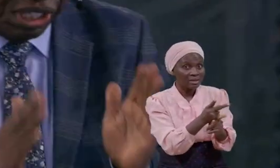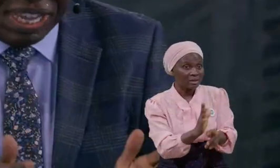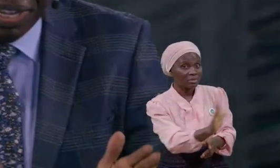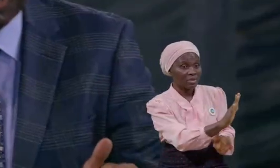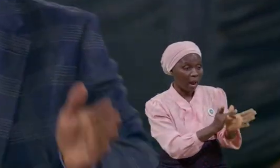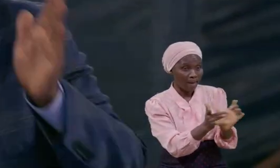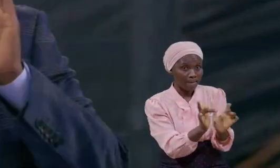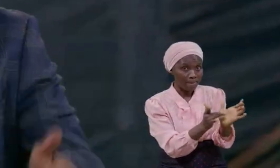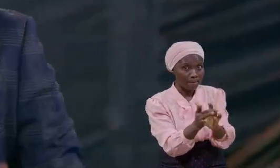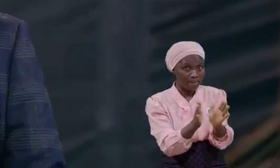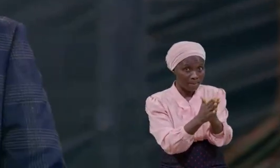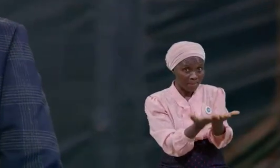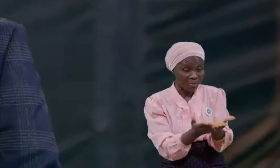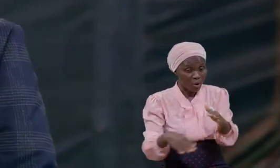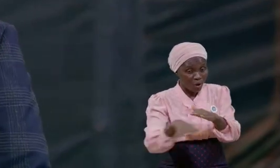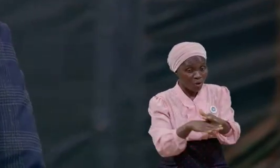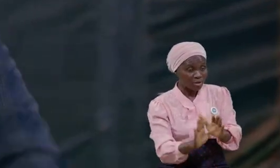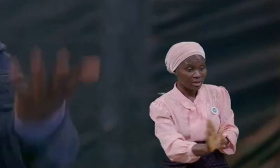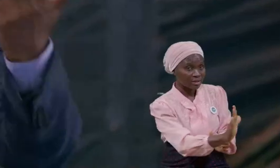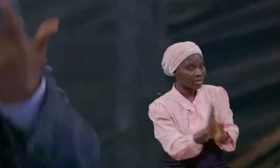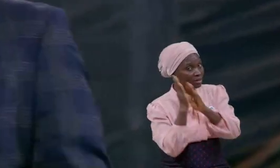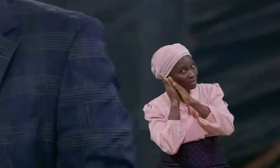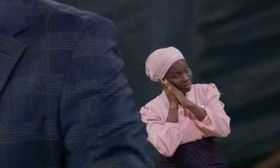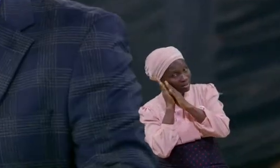Cependant, jusqu'à ce jour,